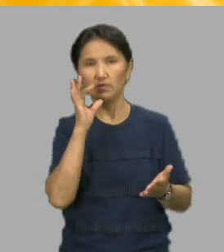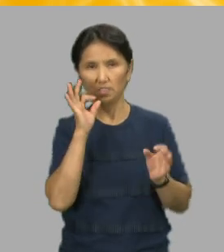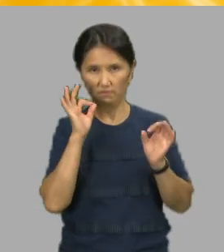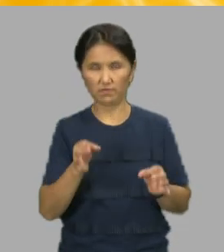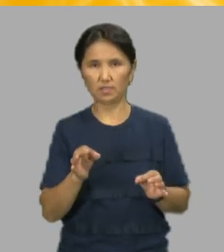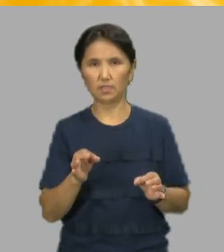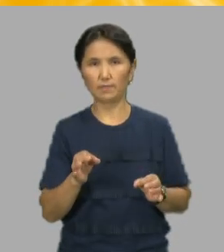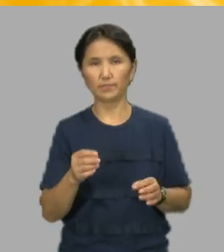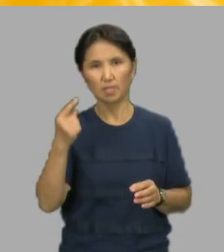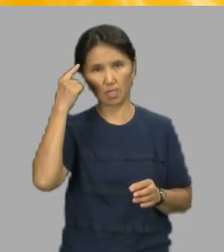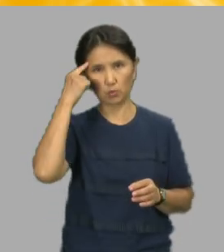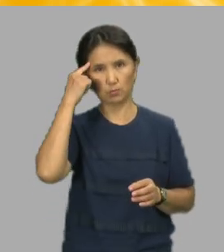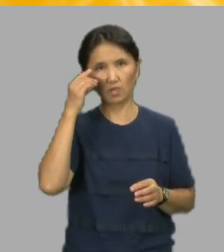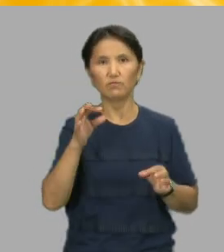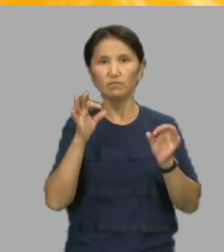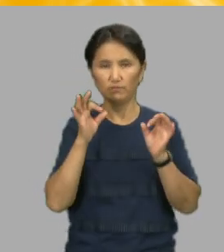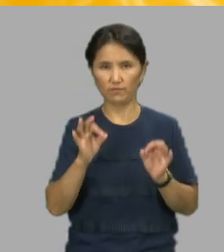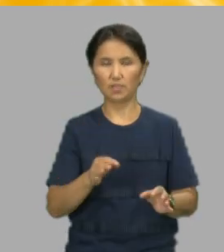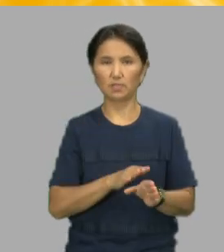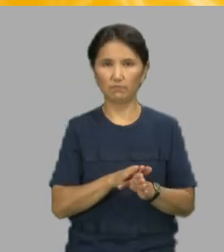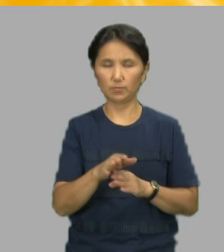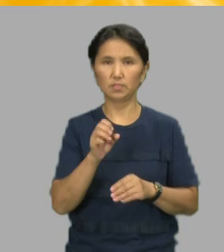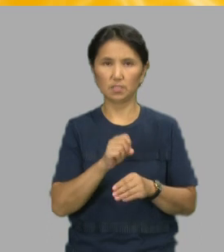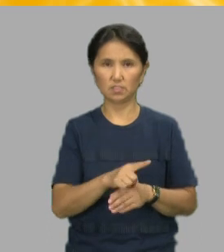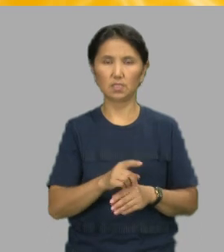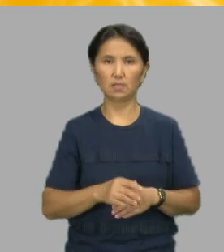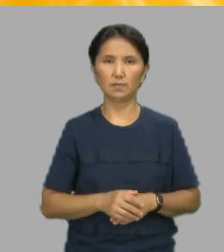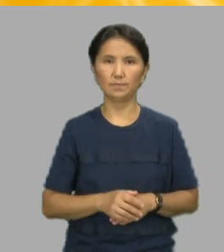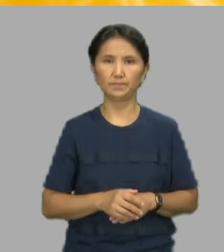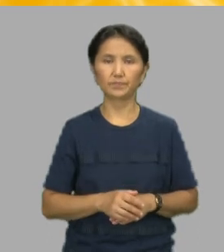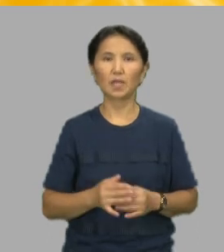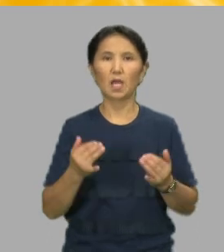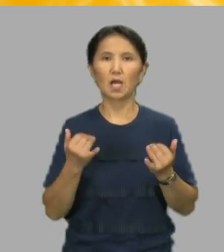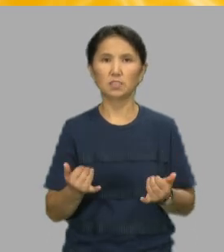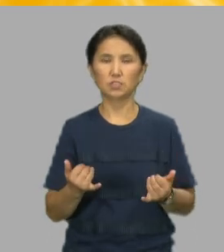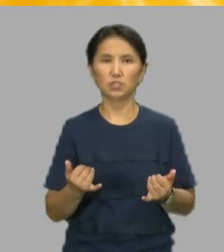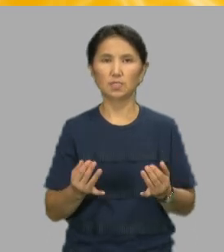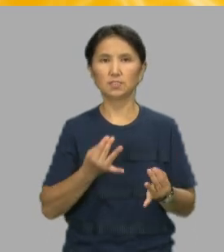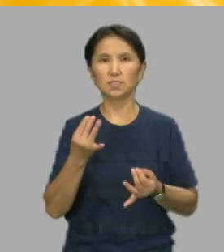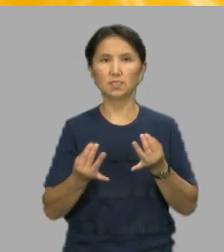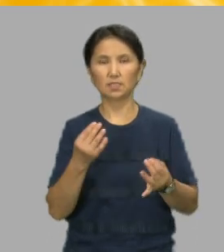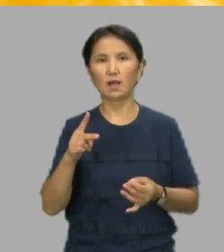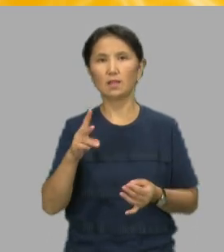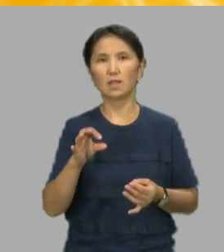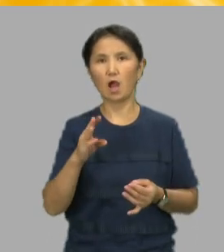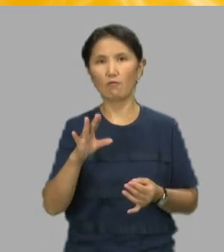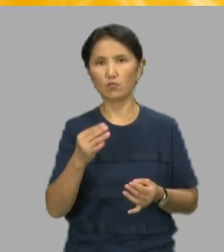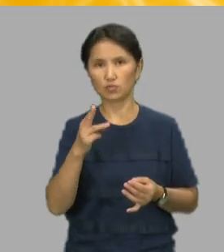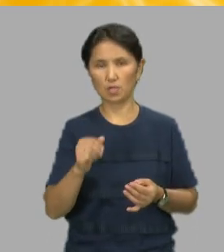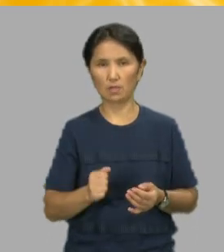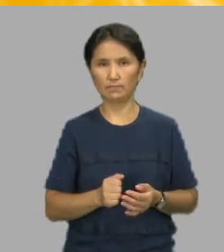верно. Я думаю, вы верно справились с этим заданием. А сейчас